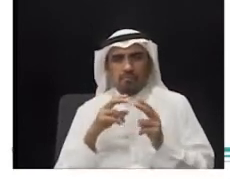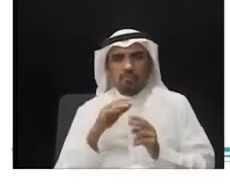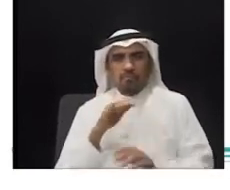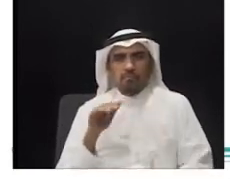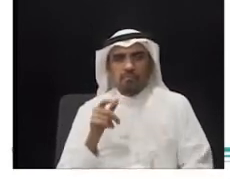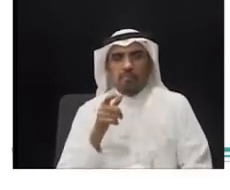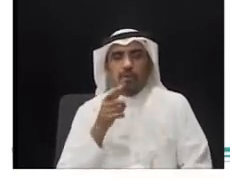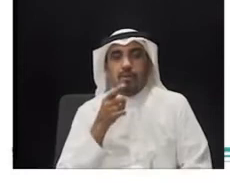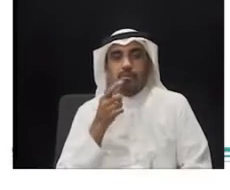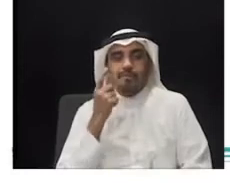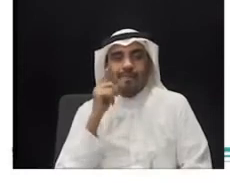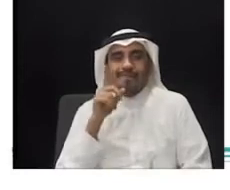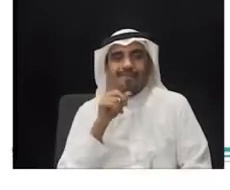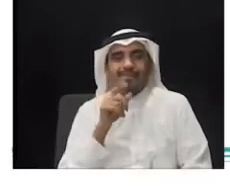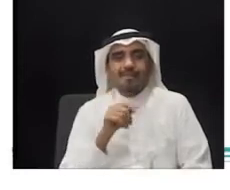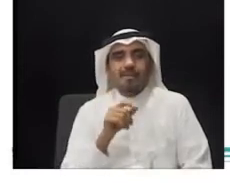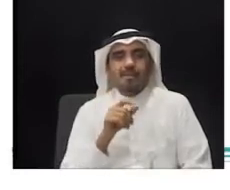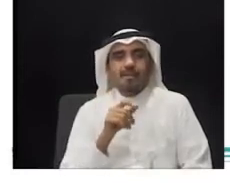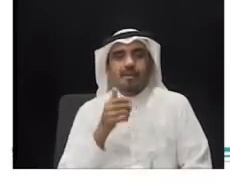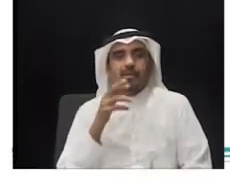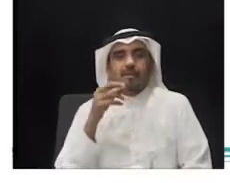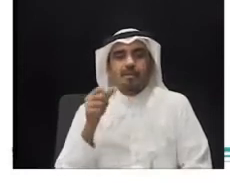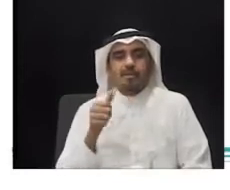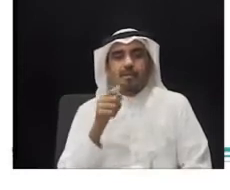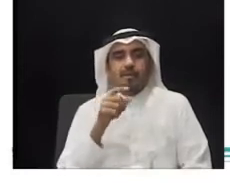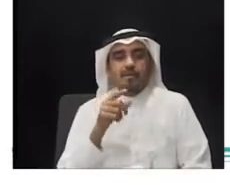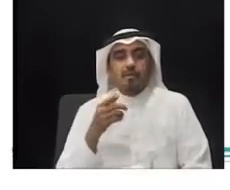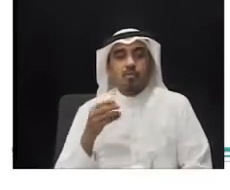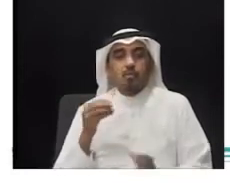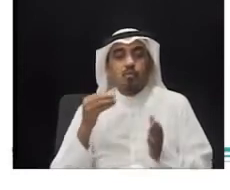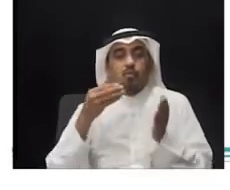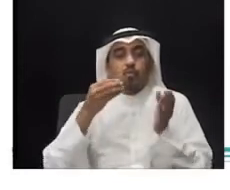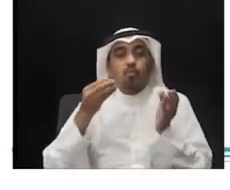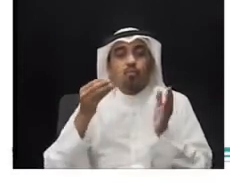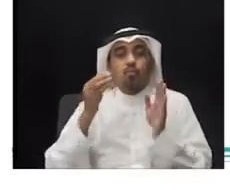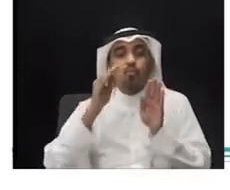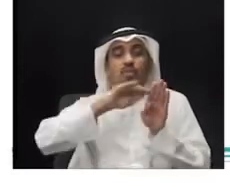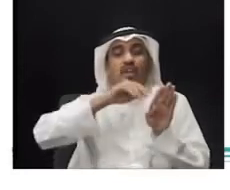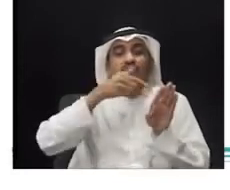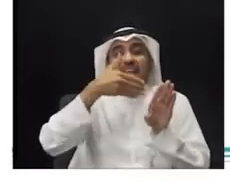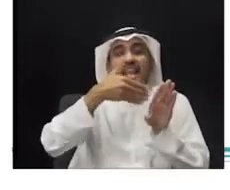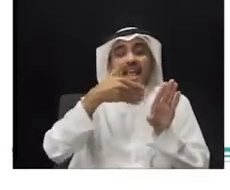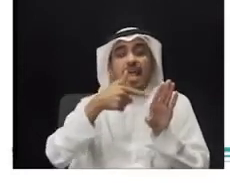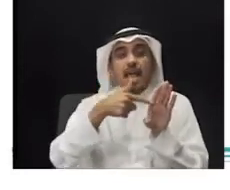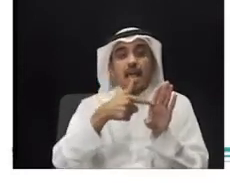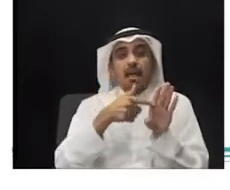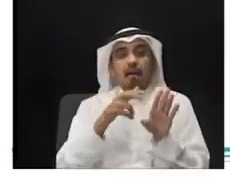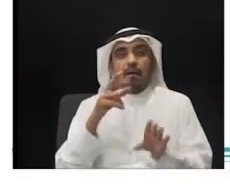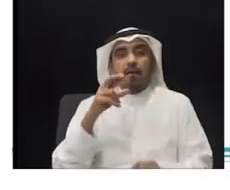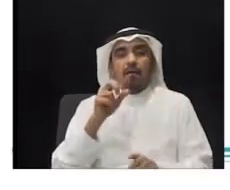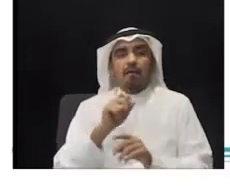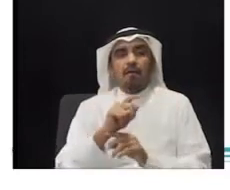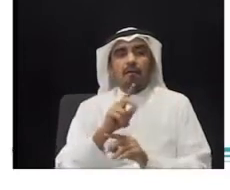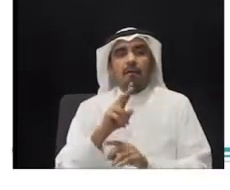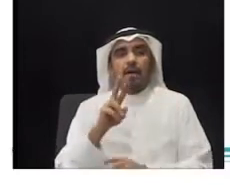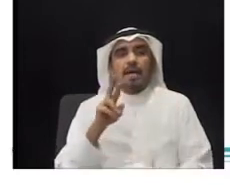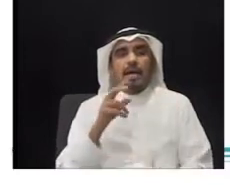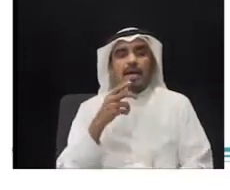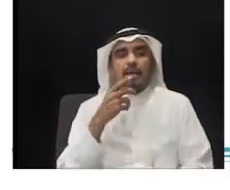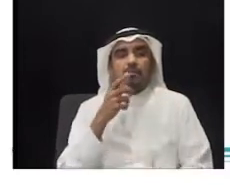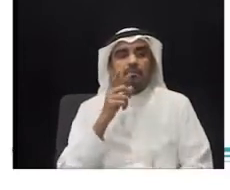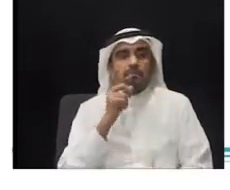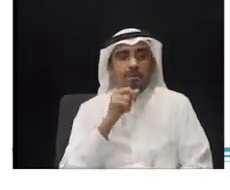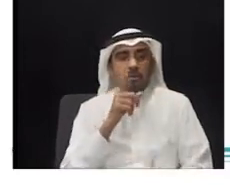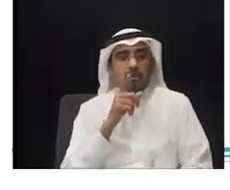سطح، ماء، اتحاد، سيد، أقدار. والمضاف إليه يكون نكرة مثل غازين،